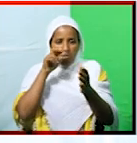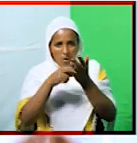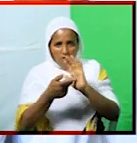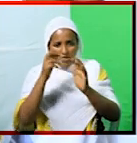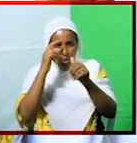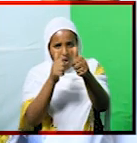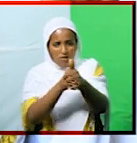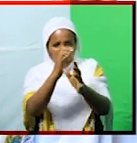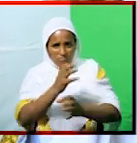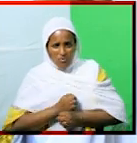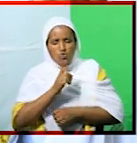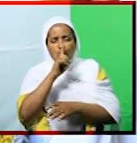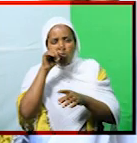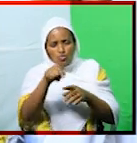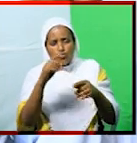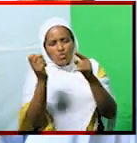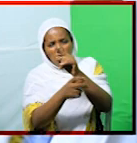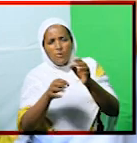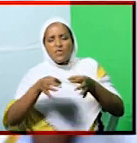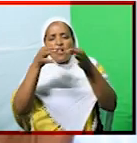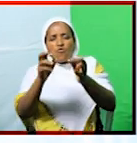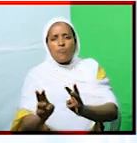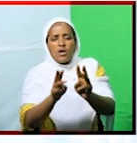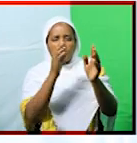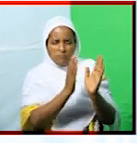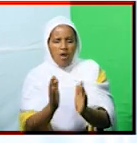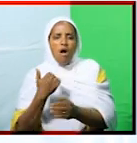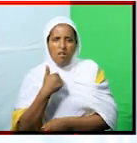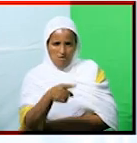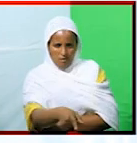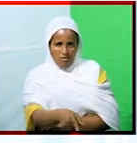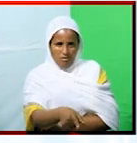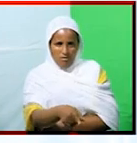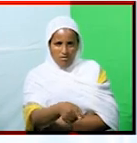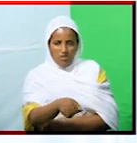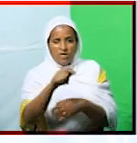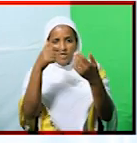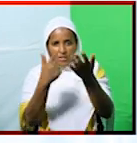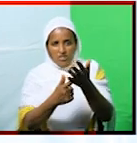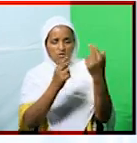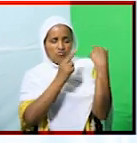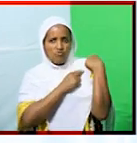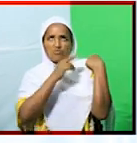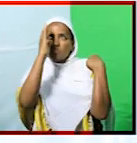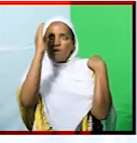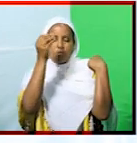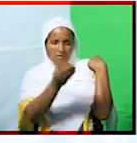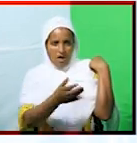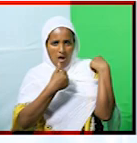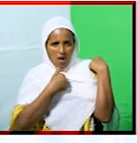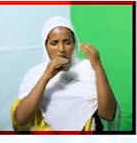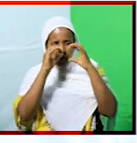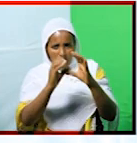ያለው ያ እውነቱ ዘር የሚተላለፍበት መንገድ ተበጅቶለታል። ስለዚህ የሾማቸዋሉ፣